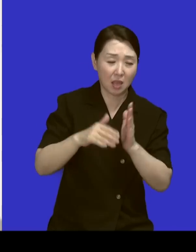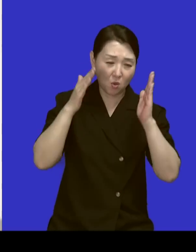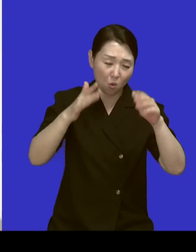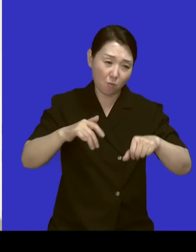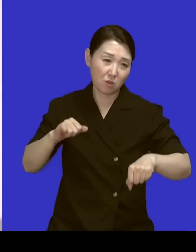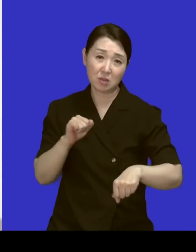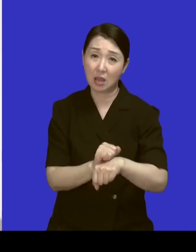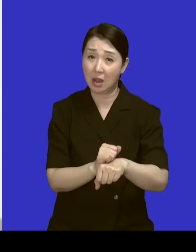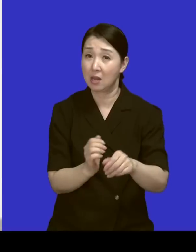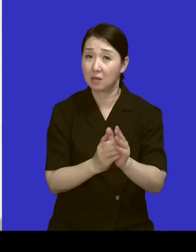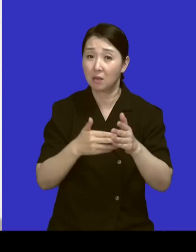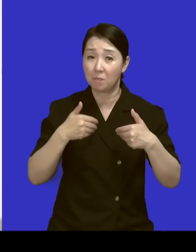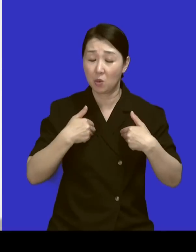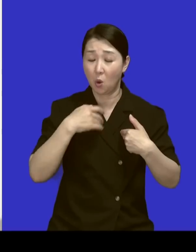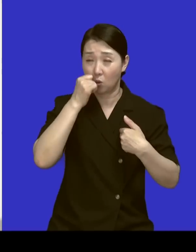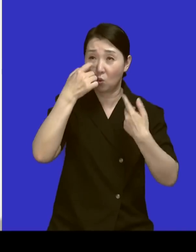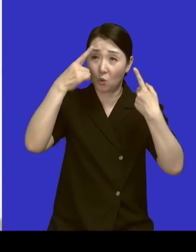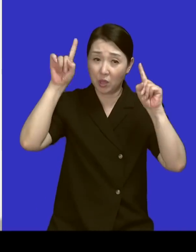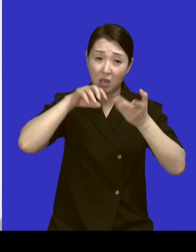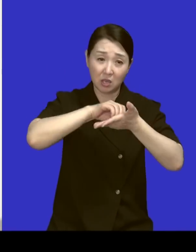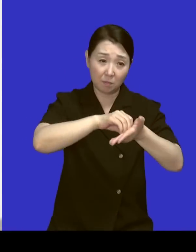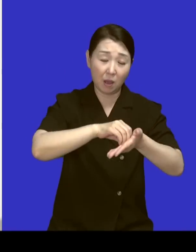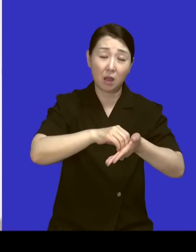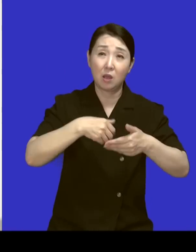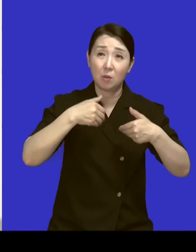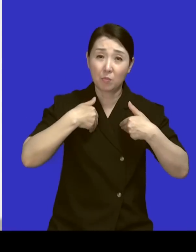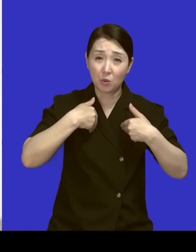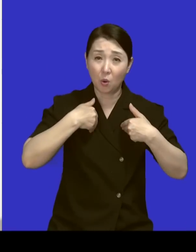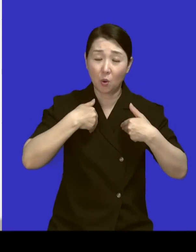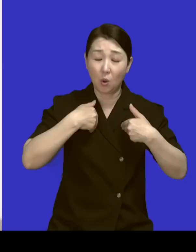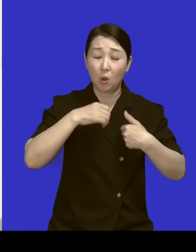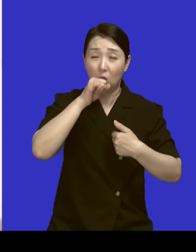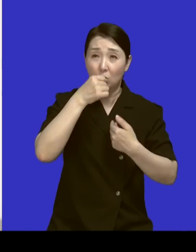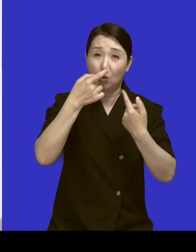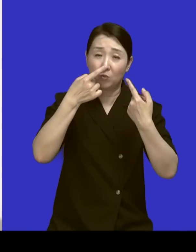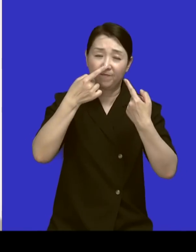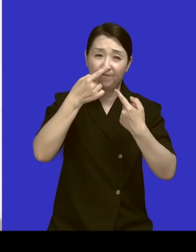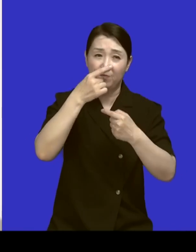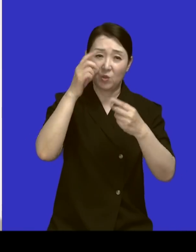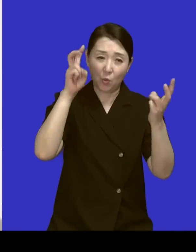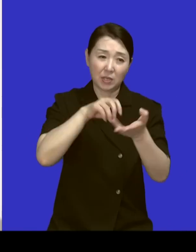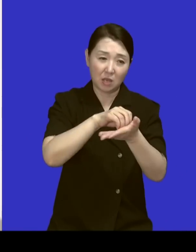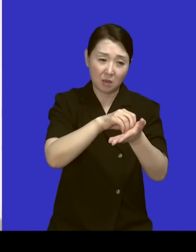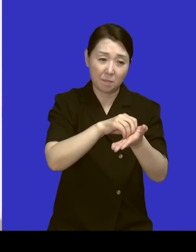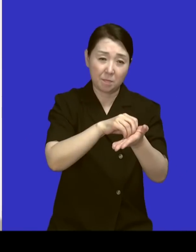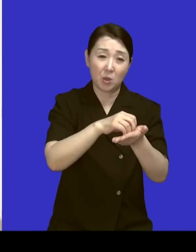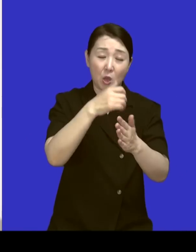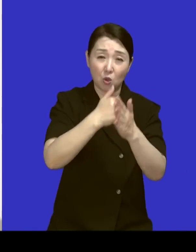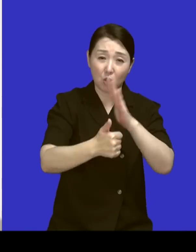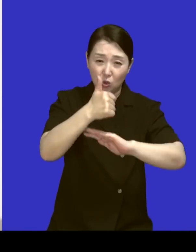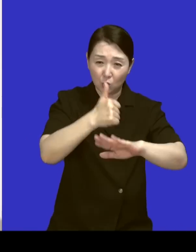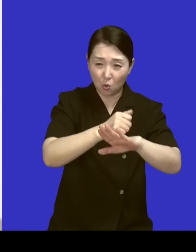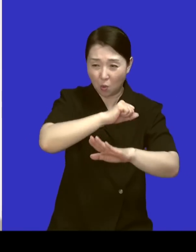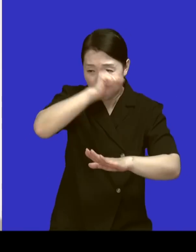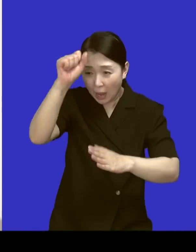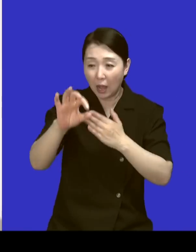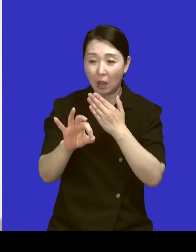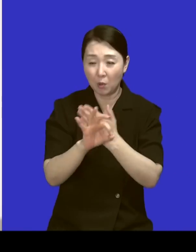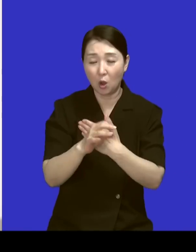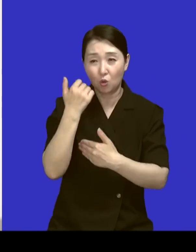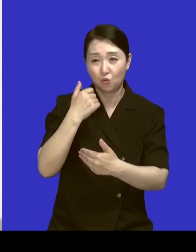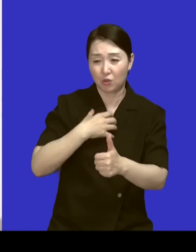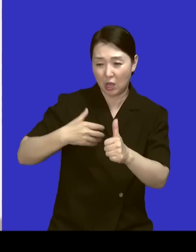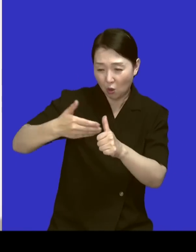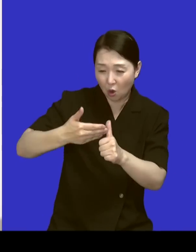공부를 해서 좋은 대학에 가고 네. 좋은 직장을 얻고 돈을 많이 벌어서 성공하면 네. 더 이상 누구도 나를 괴롭히지 못할 거고